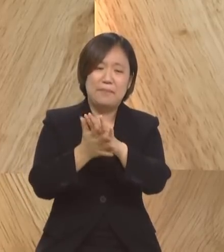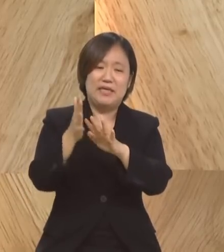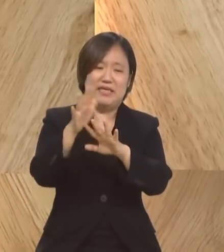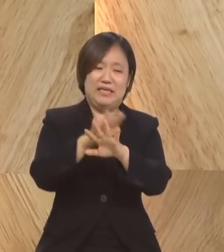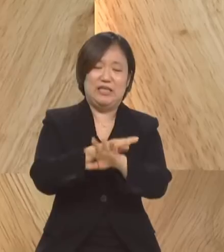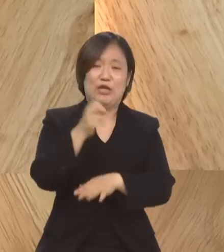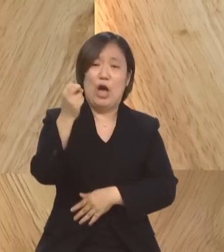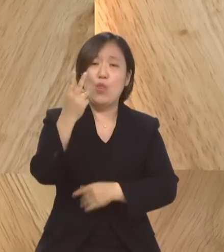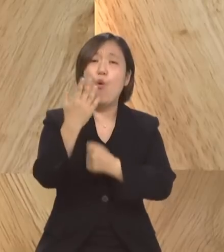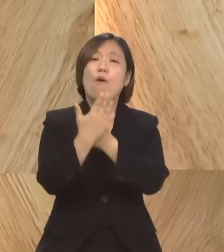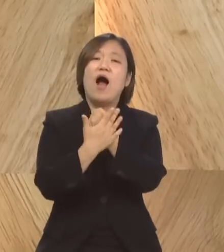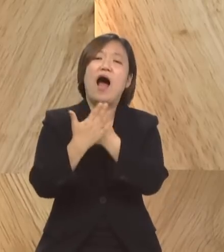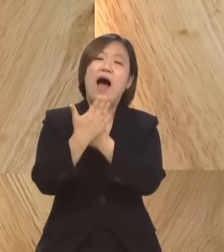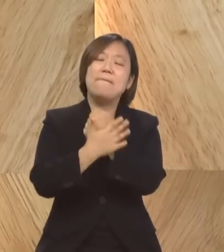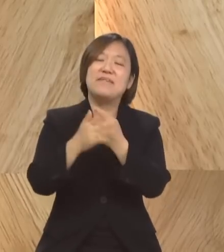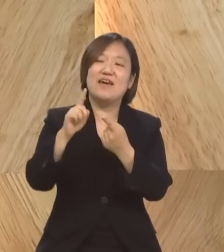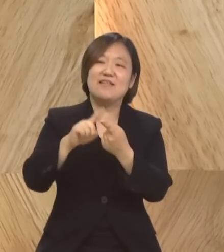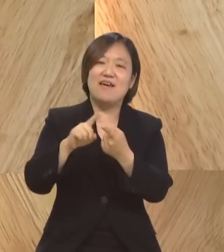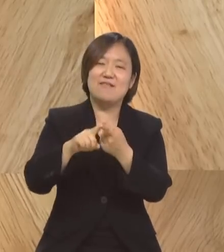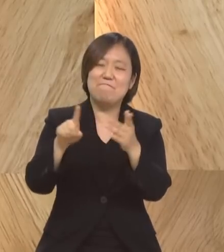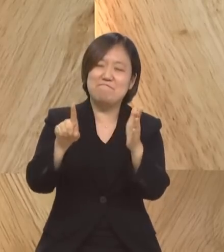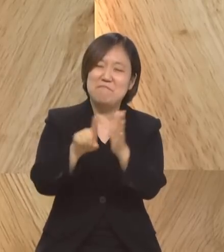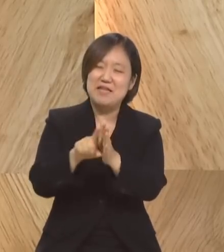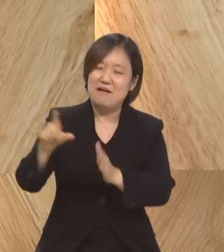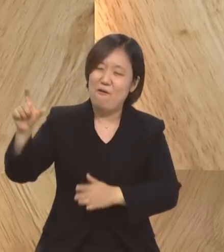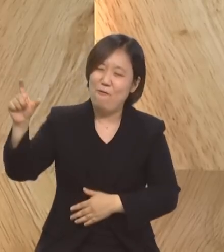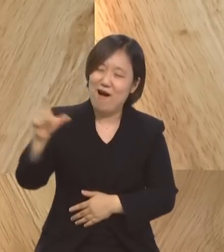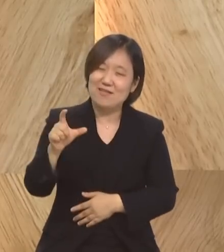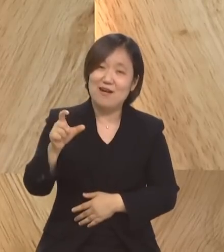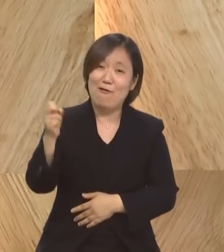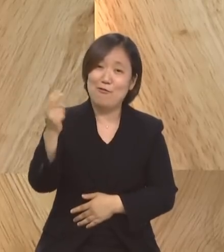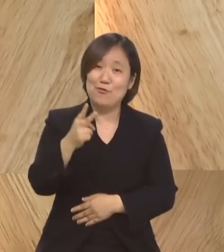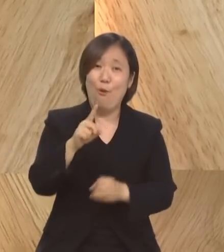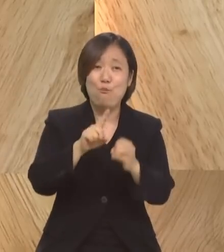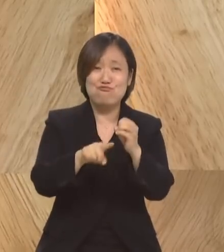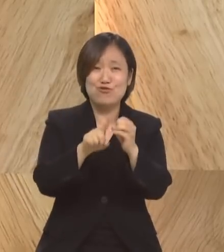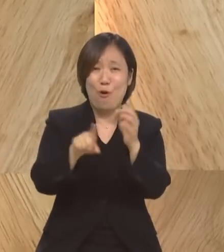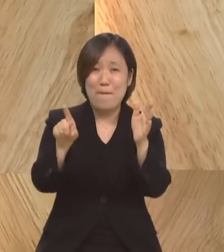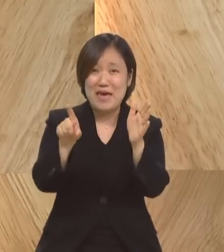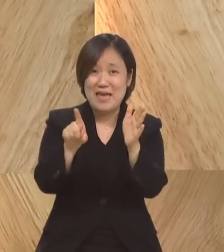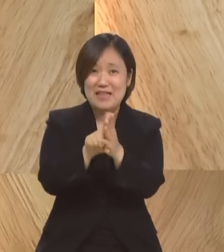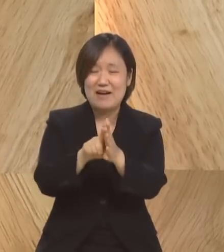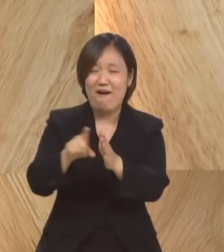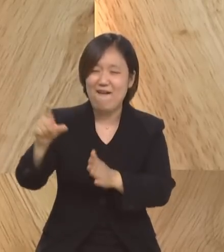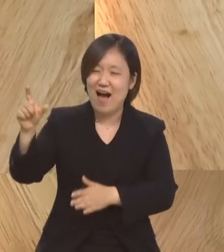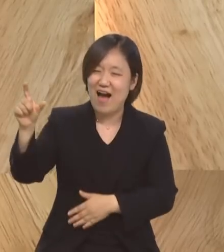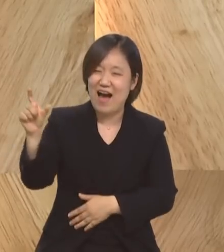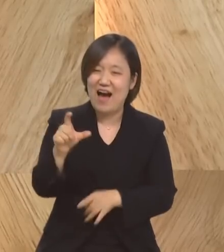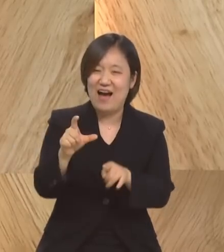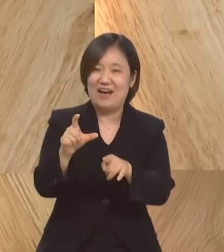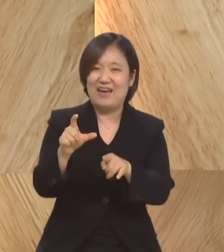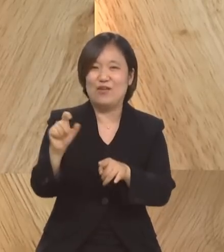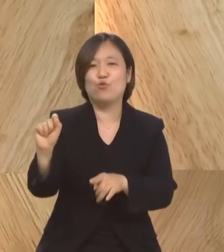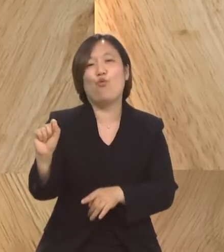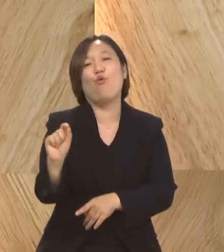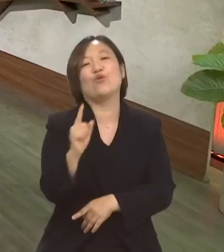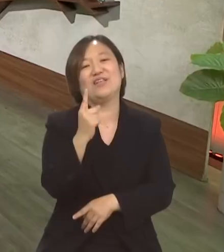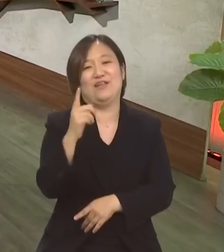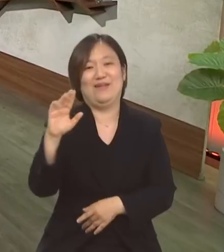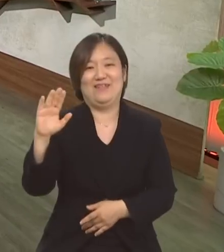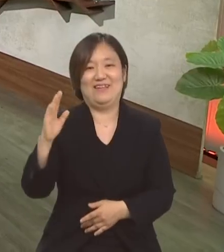확신의 더욱 깊어지고 불심이 더 깊어지는 그런 계기가 되었다고